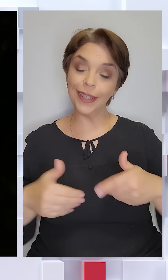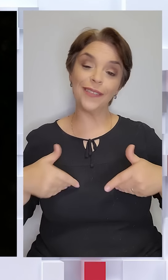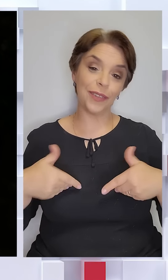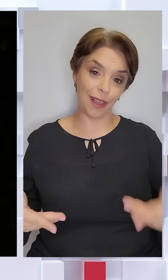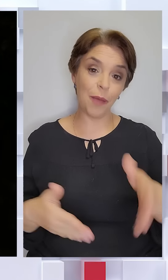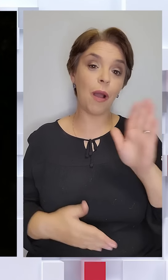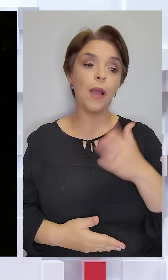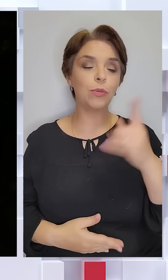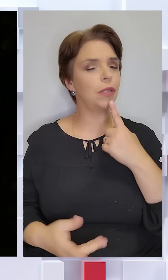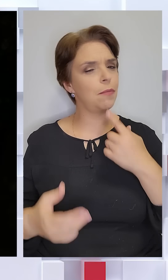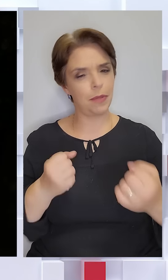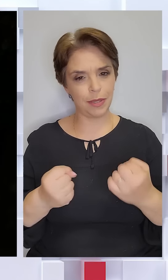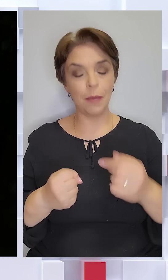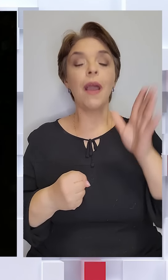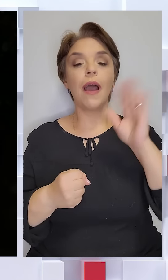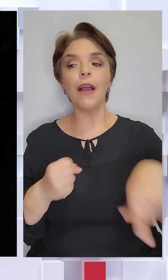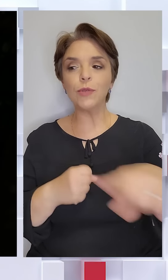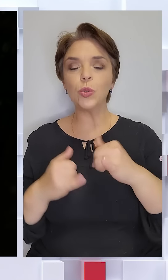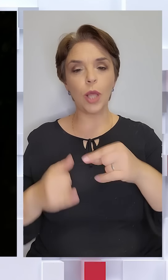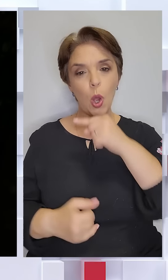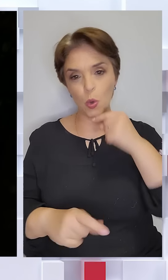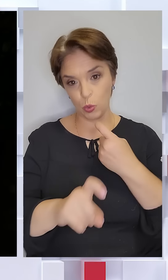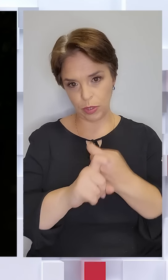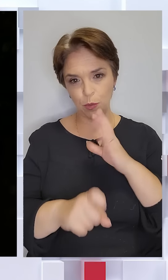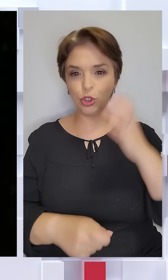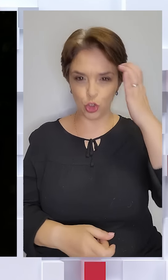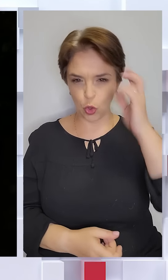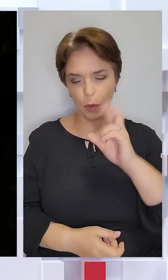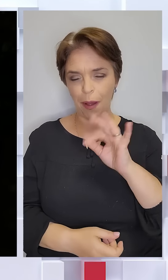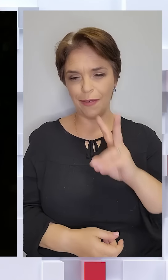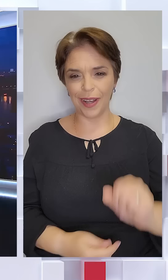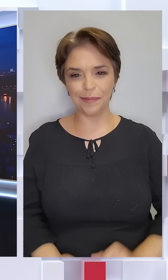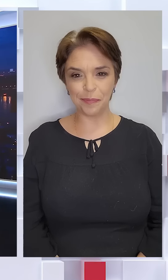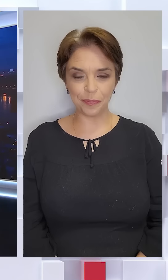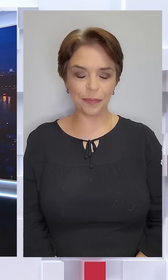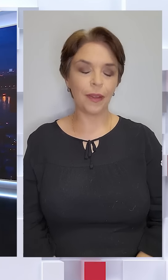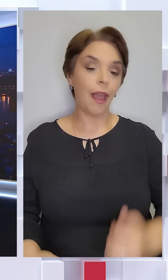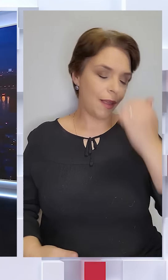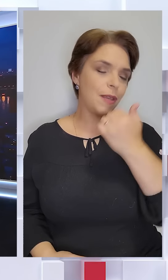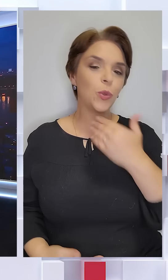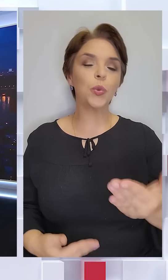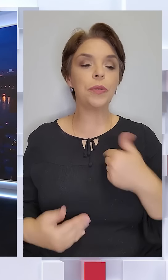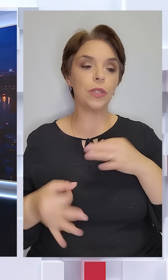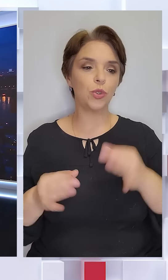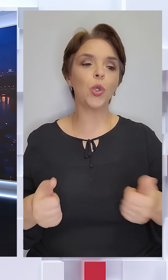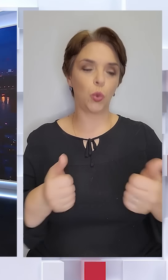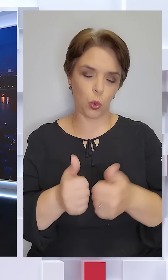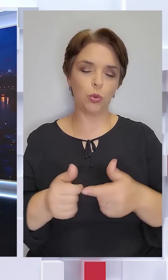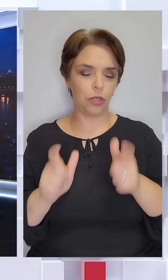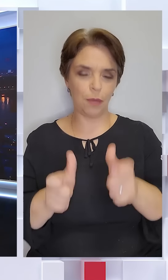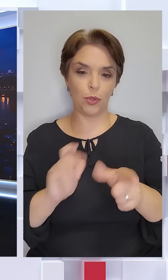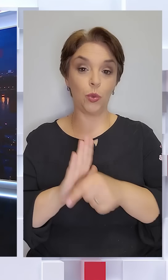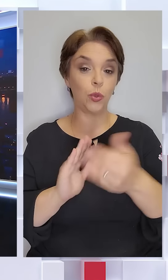вітаємо. Хай будуть міцними і хай всюди для Русні буде Чорнобаївка свята. Дякую тобі і долучаємось, звичайно, до твоїх